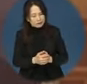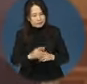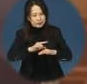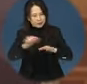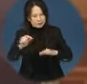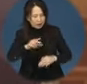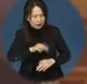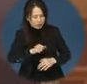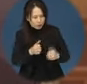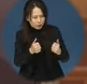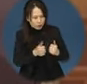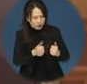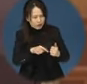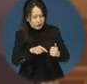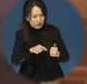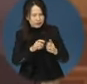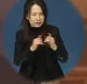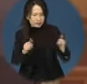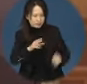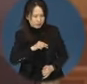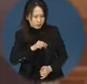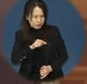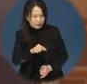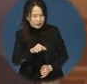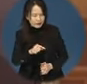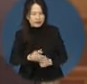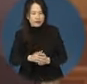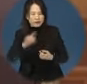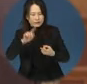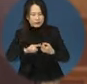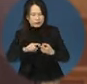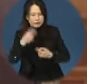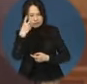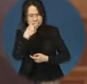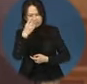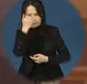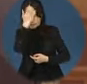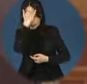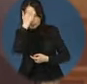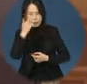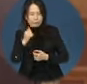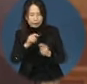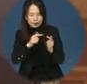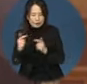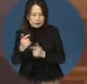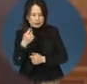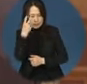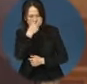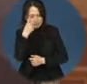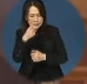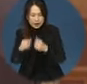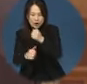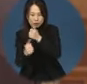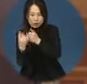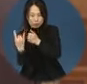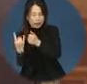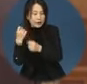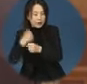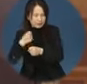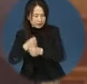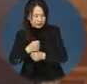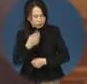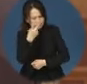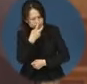예 그 부분에 대해서 예를 들면 윤리 잡은 심사위원회를 꼭 설치해서 윤리 심사를 하게 한다든지 또 겸직을